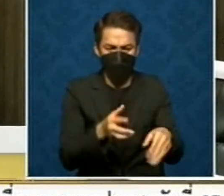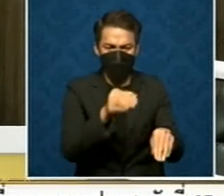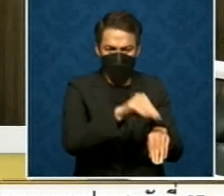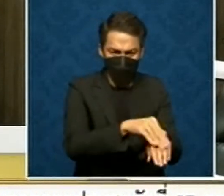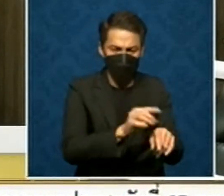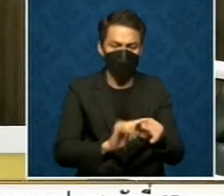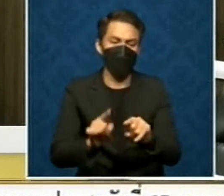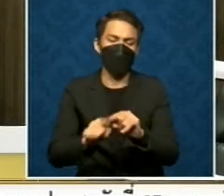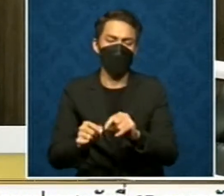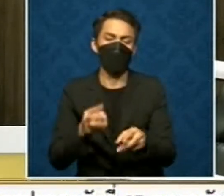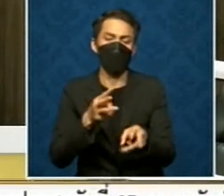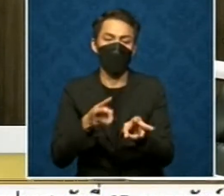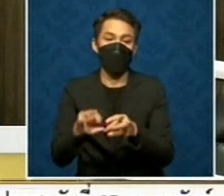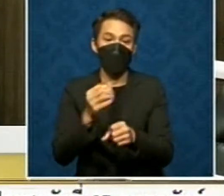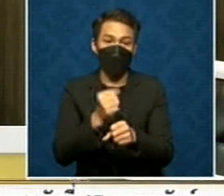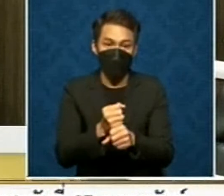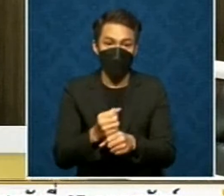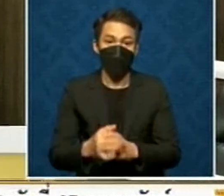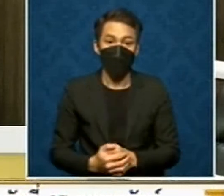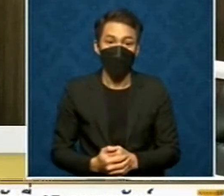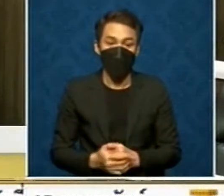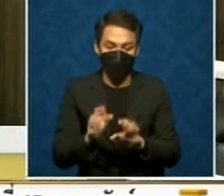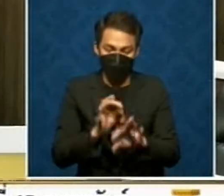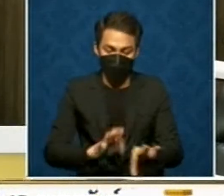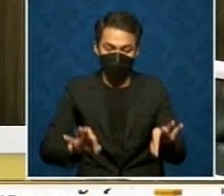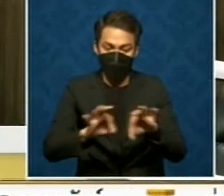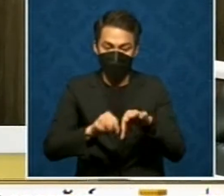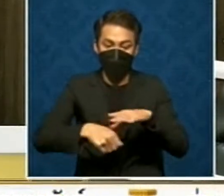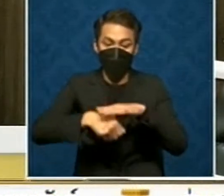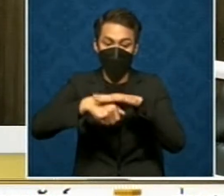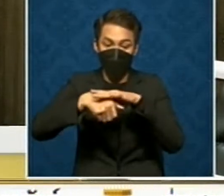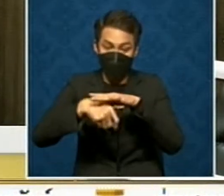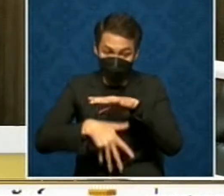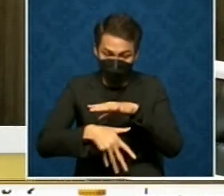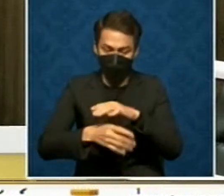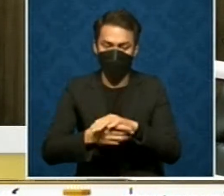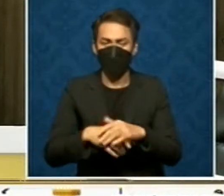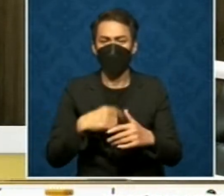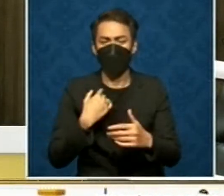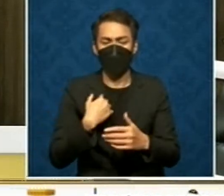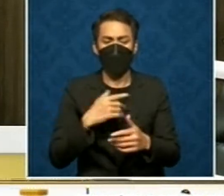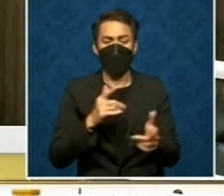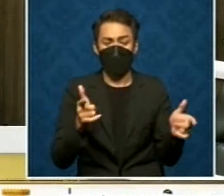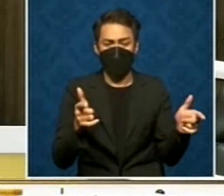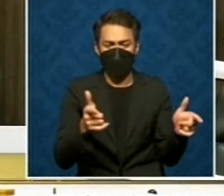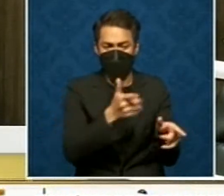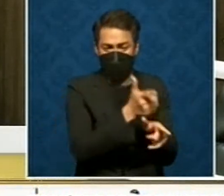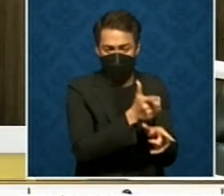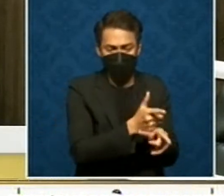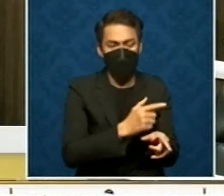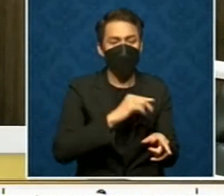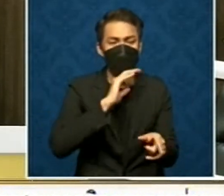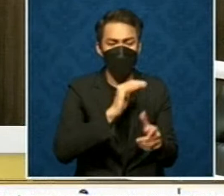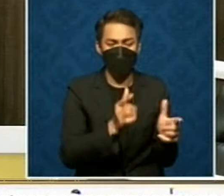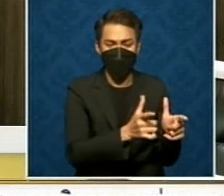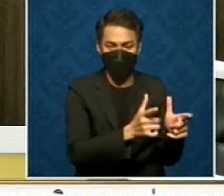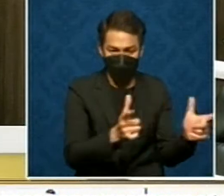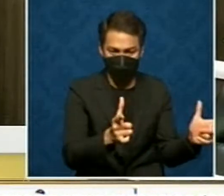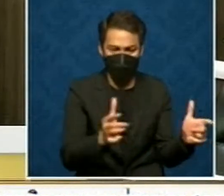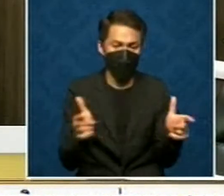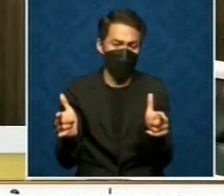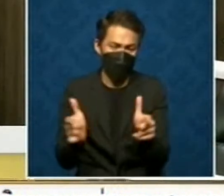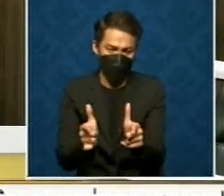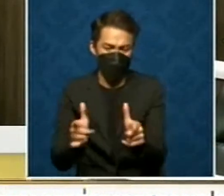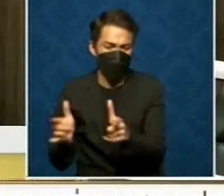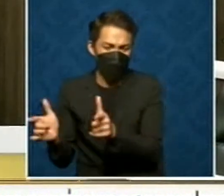ต้เข้มแ็ครับเราจะต้องวางโครงสรางและโต้าการผลิของลายใหญ่ ลายกลาง ลายเล็กและทำเซ็เมนต์ของ